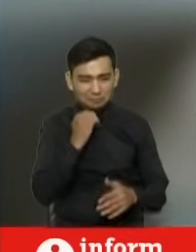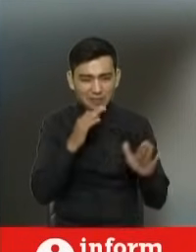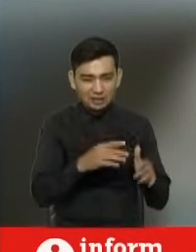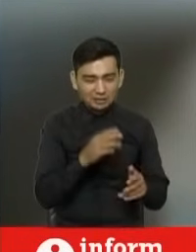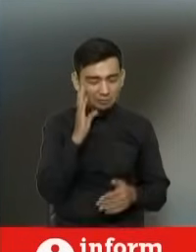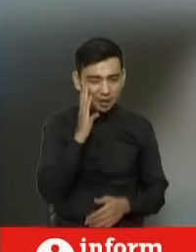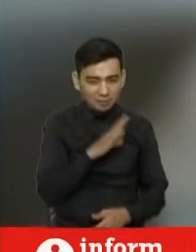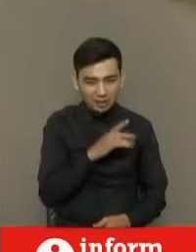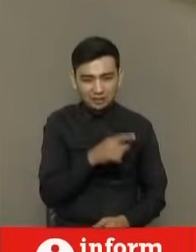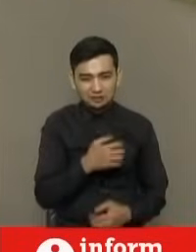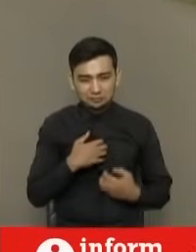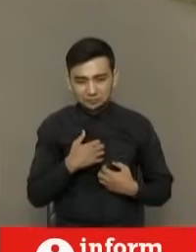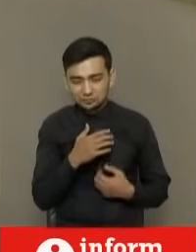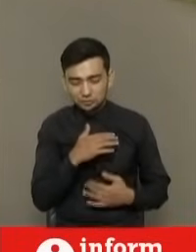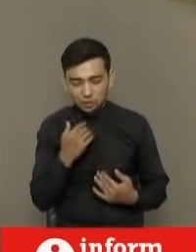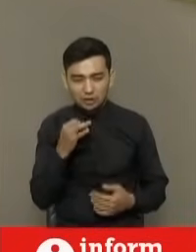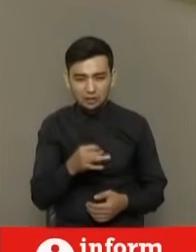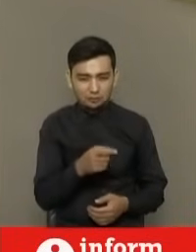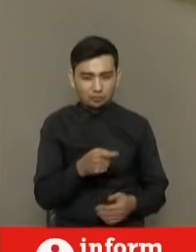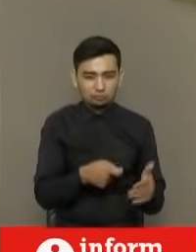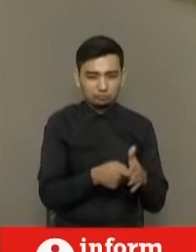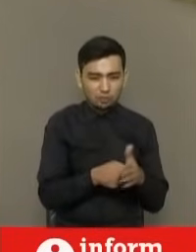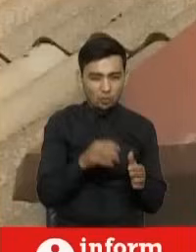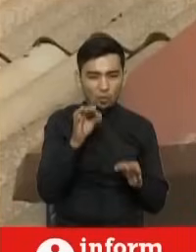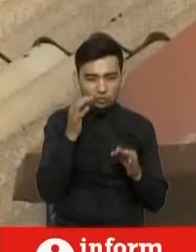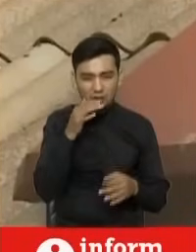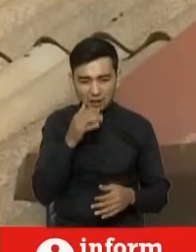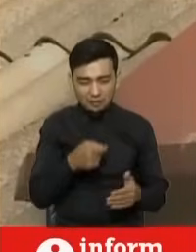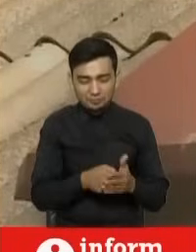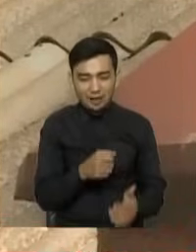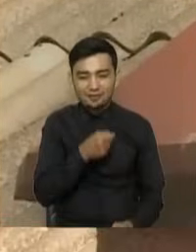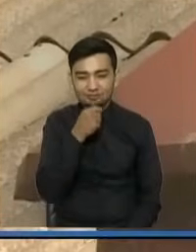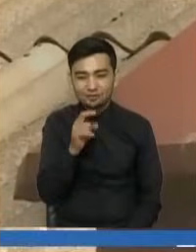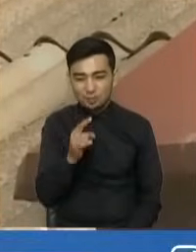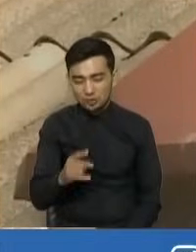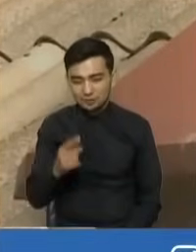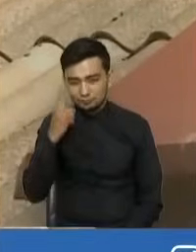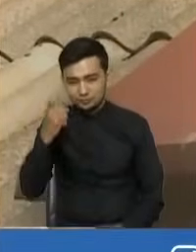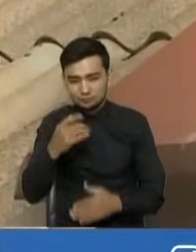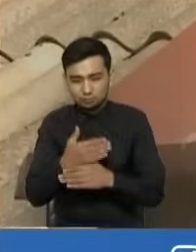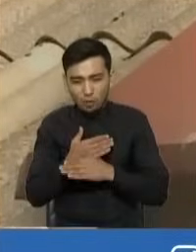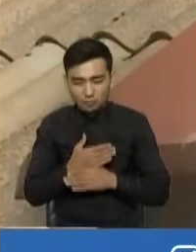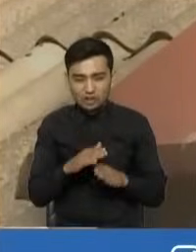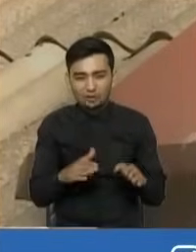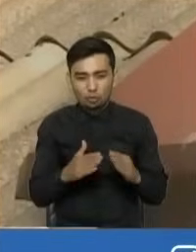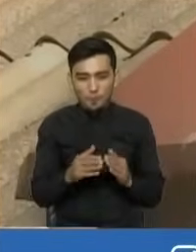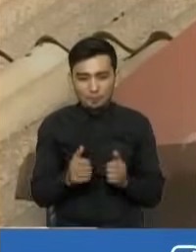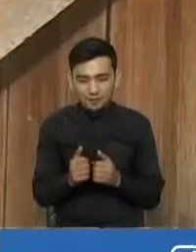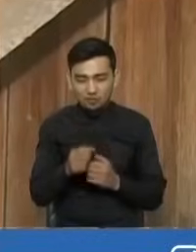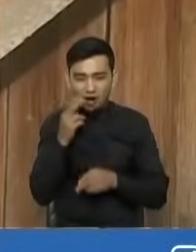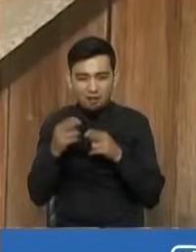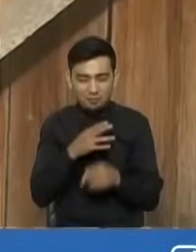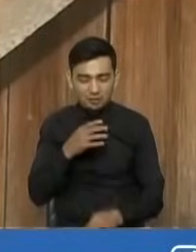конечностями, чтобы не чесаться. Выяснилось это после того, как старший из детей обратился за помощью в местный детский дом. В органах опеки